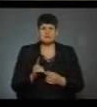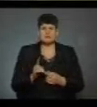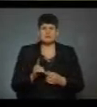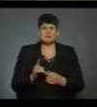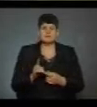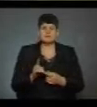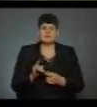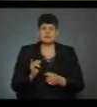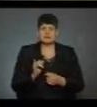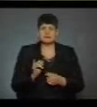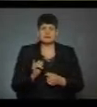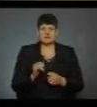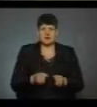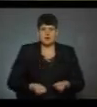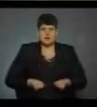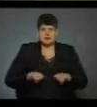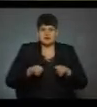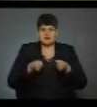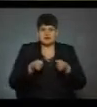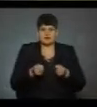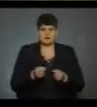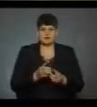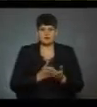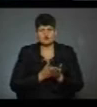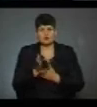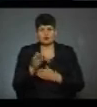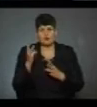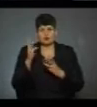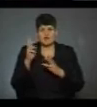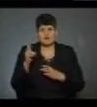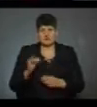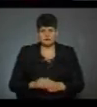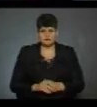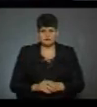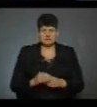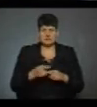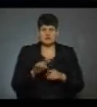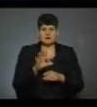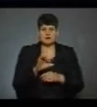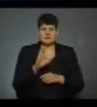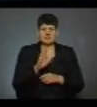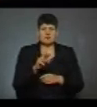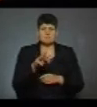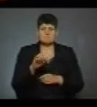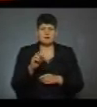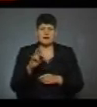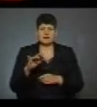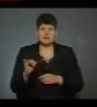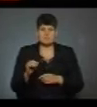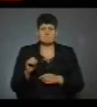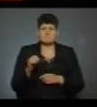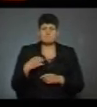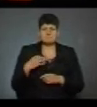ознаки, і на носилках його виносили до них в сторону пожарки. Це світлина кіборга В'ячеслава Мельника зі села